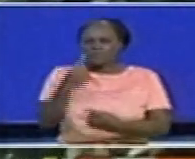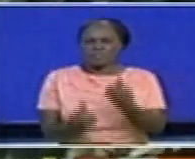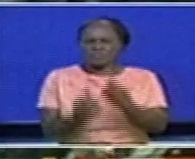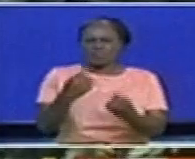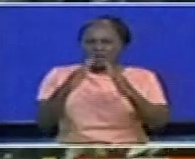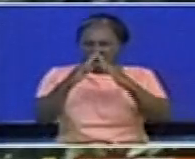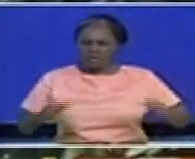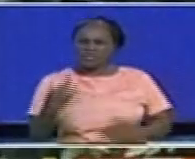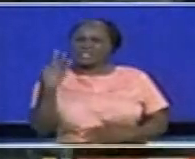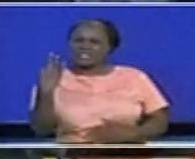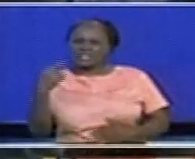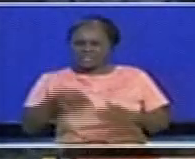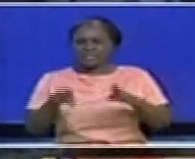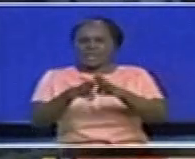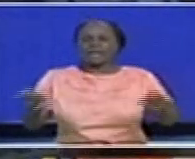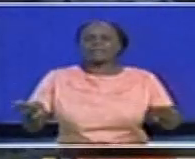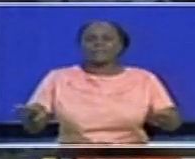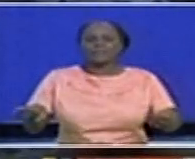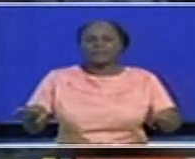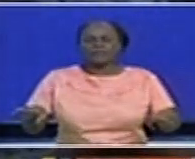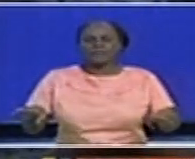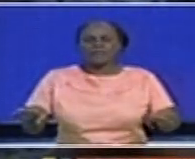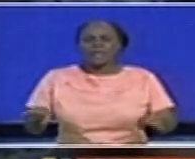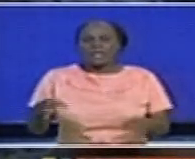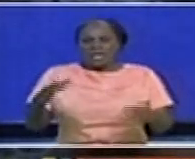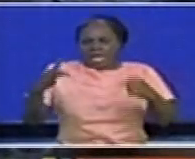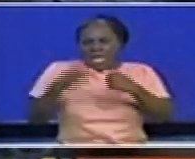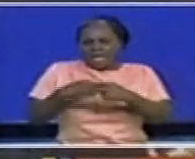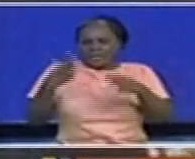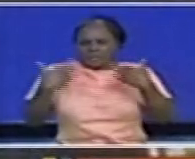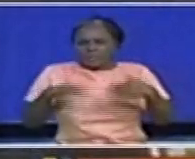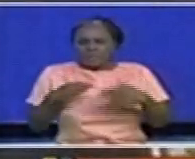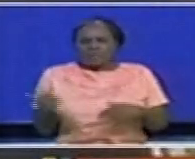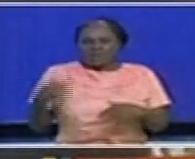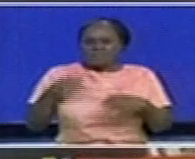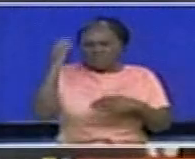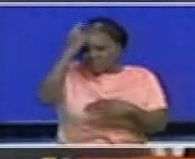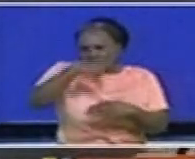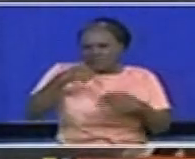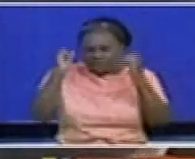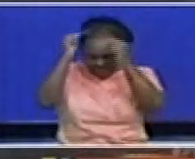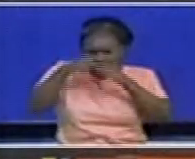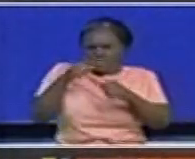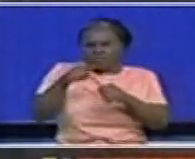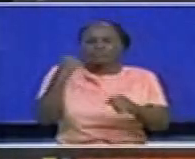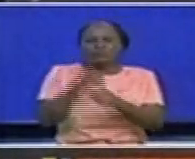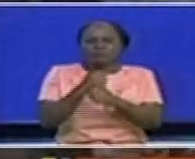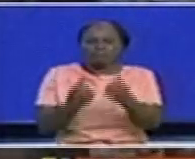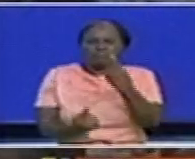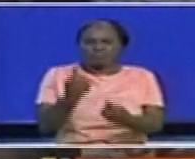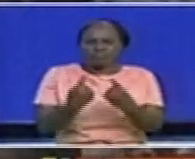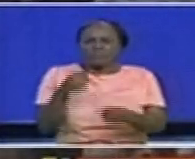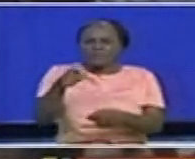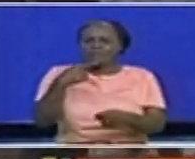nyumba tatu zilizo ndani ya shamba hilo. Watu wanane wanaosemekana kujifunika uso walitekeleza uhalifu huo